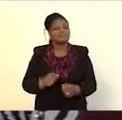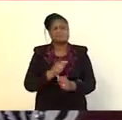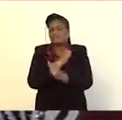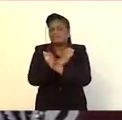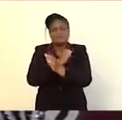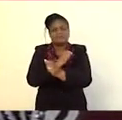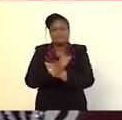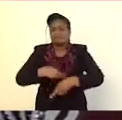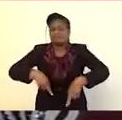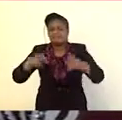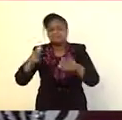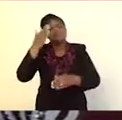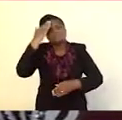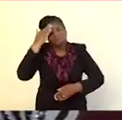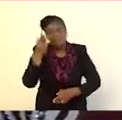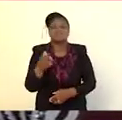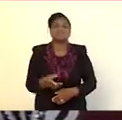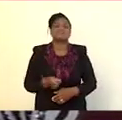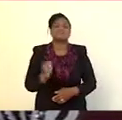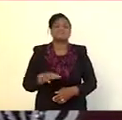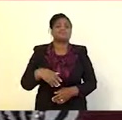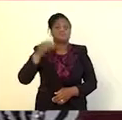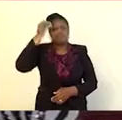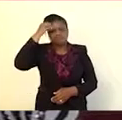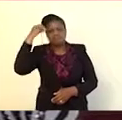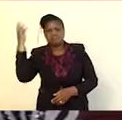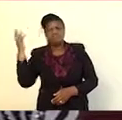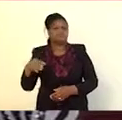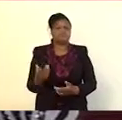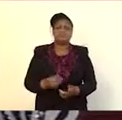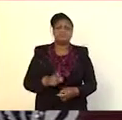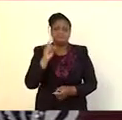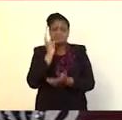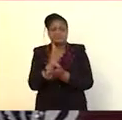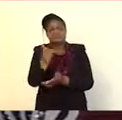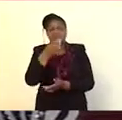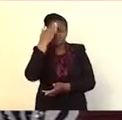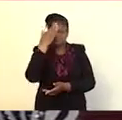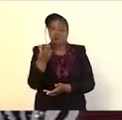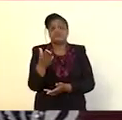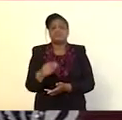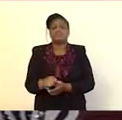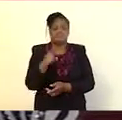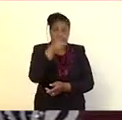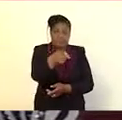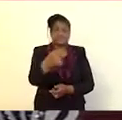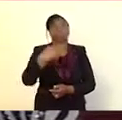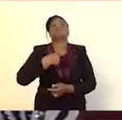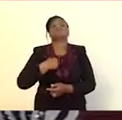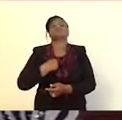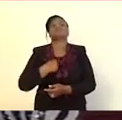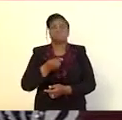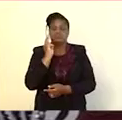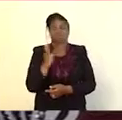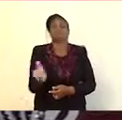yochikisa. Ndianiko warasa msoro pa mgwagwa. Zirikura mba shingo dzoka kutindini newe. Tirikura